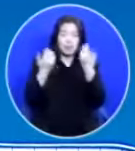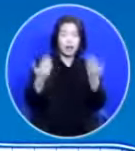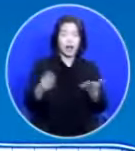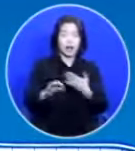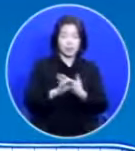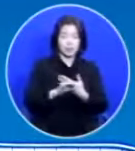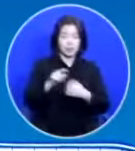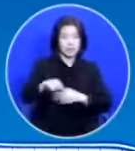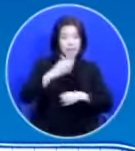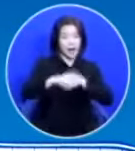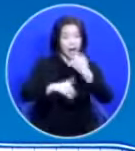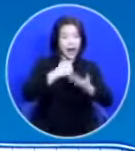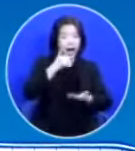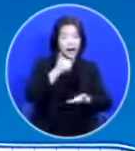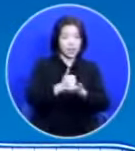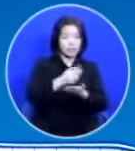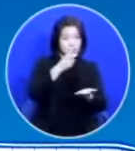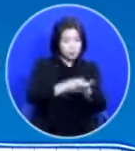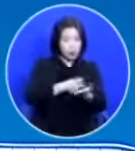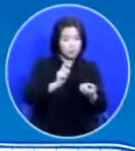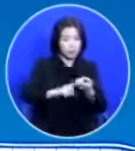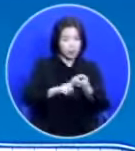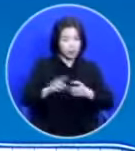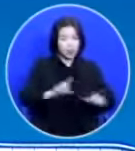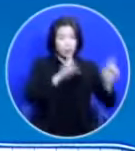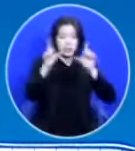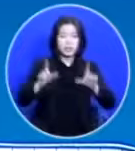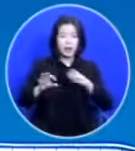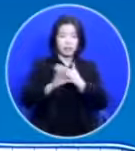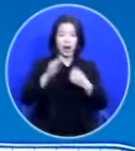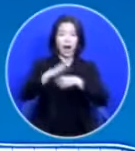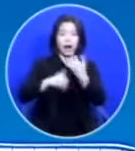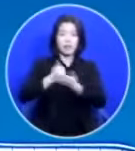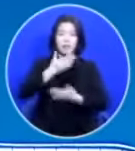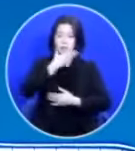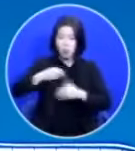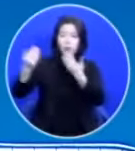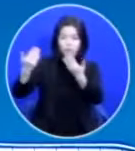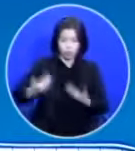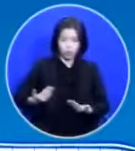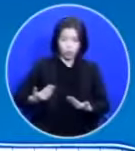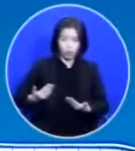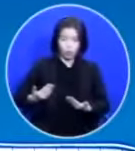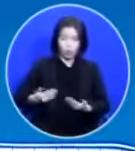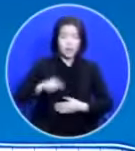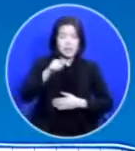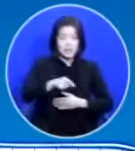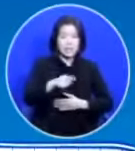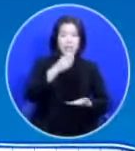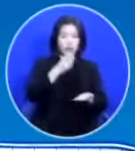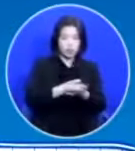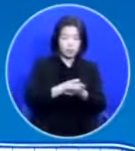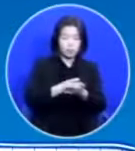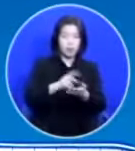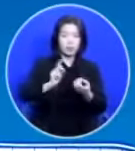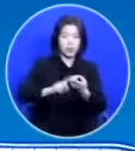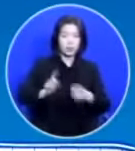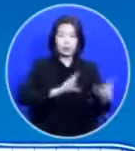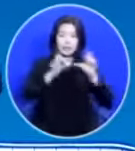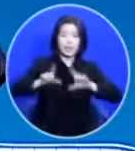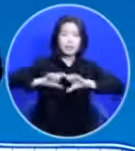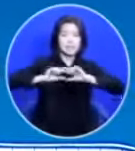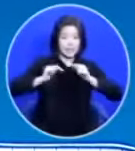하나님의 율법대로 살면 하나님이 복을 주실 것이고 이 율법대로 살지 않으면